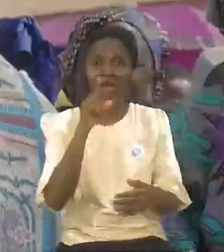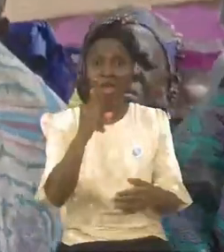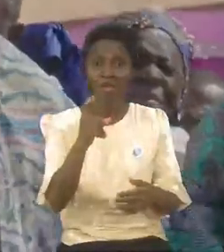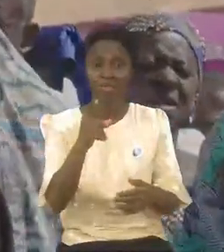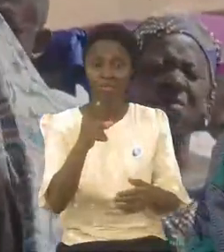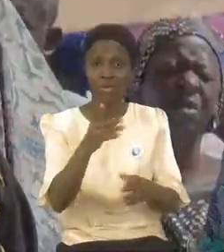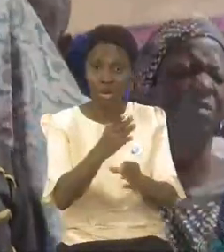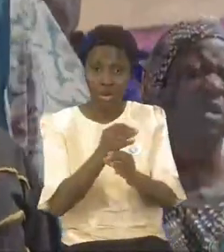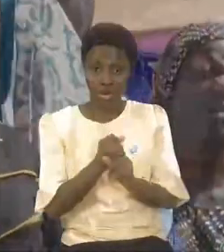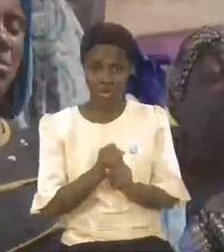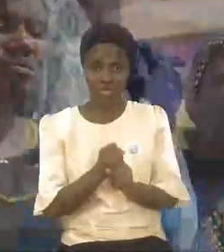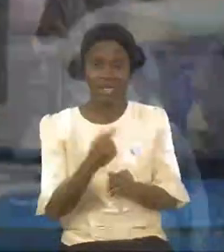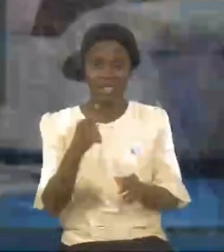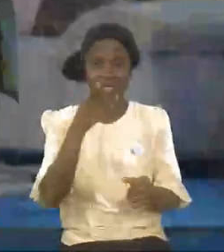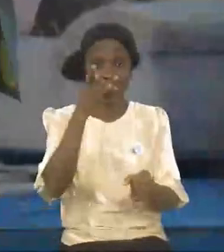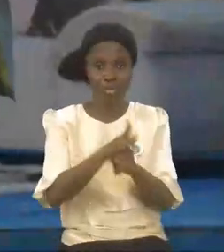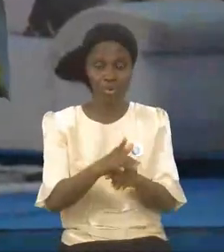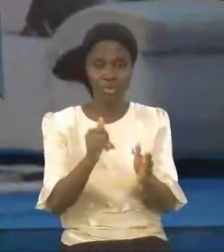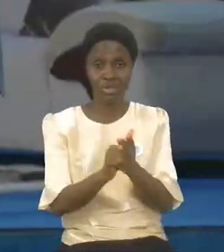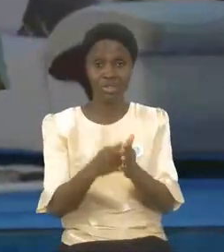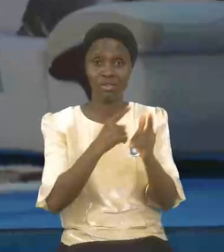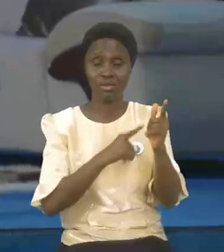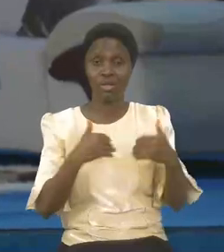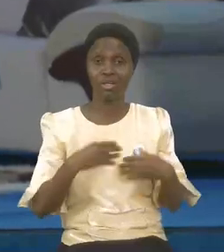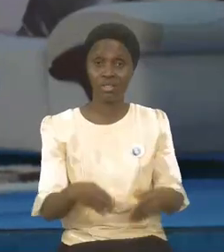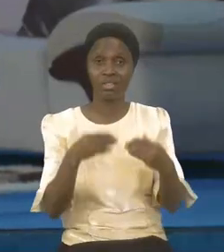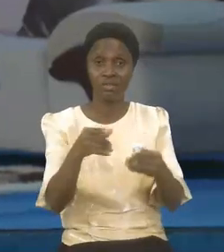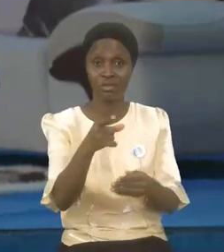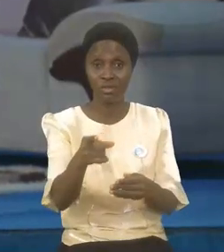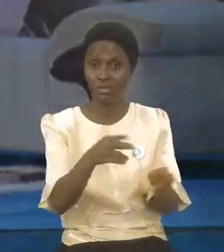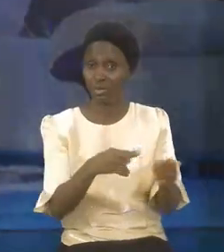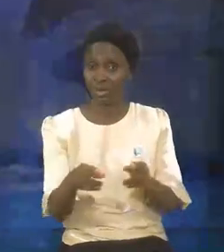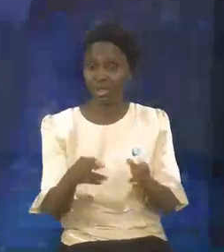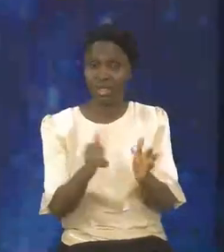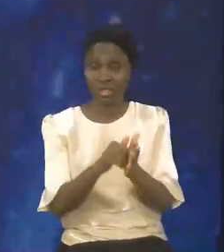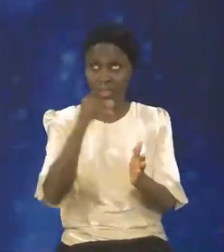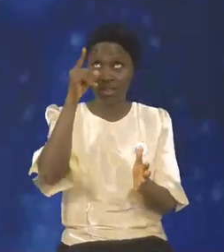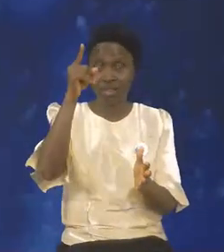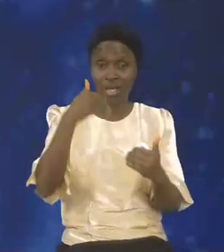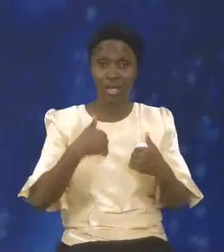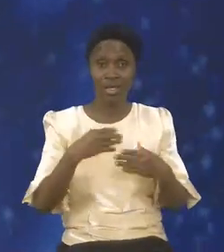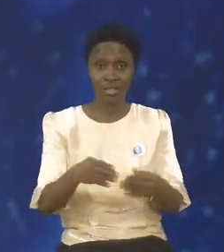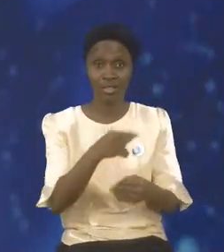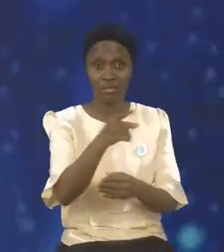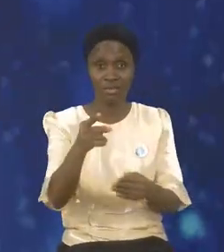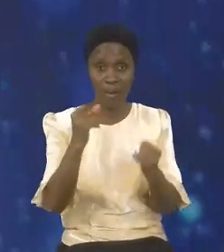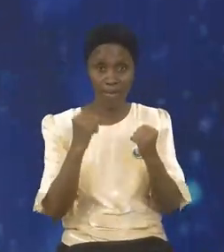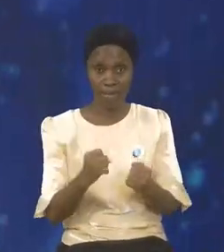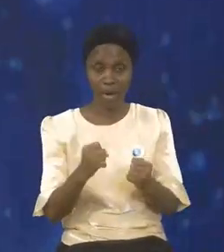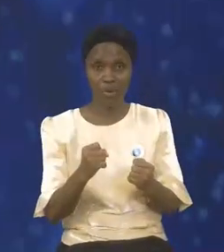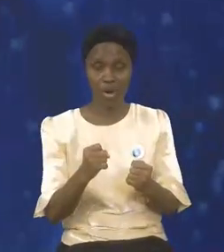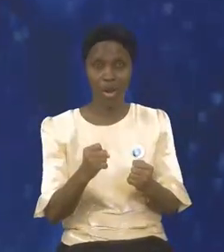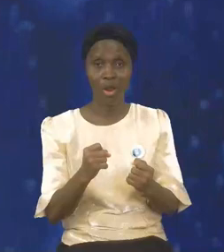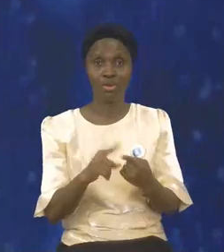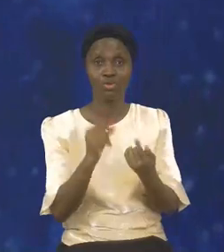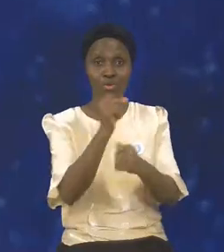Et est-ce que vous réclamez l'autorité, les promesses que le Seigneur t'a données, qui nous a donné le pouvoir sur toute la